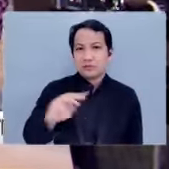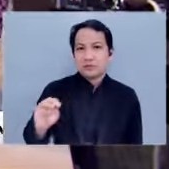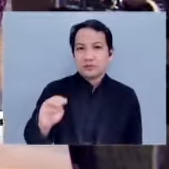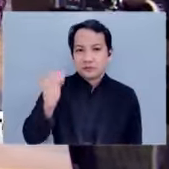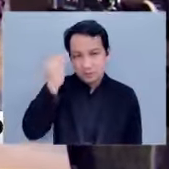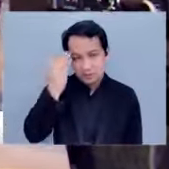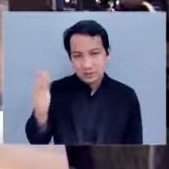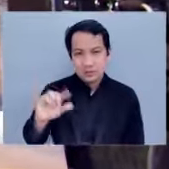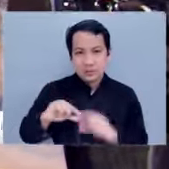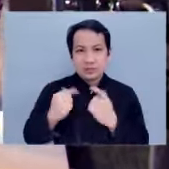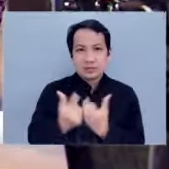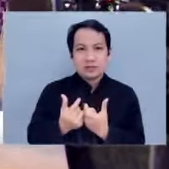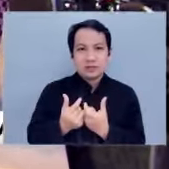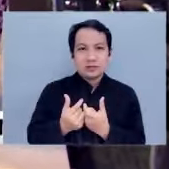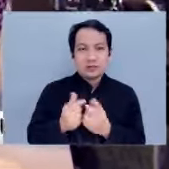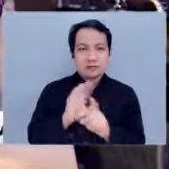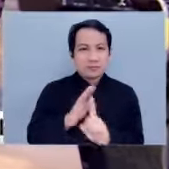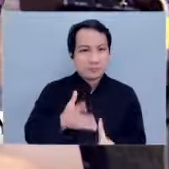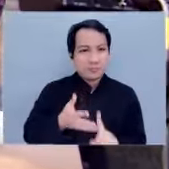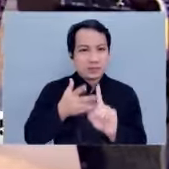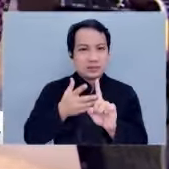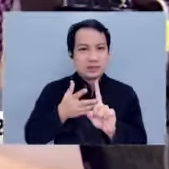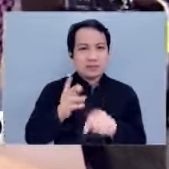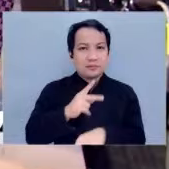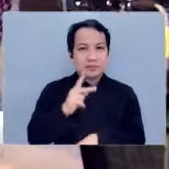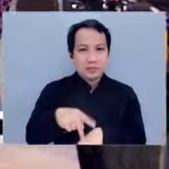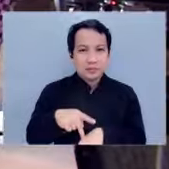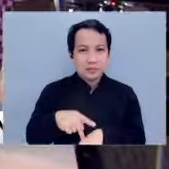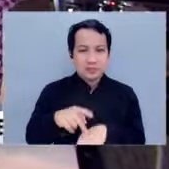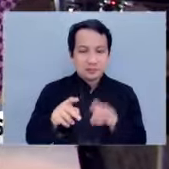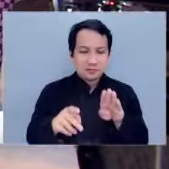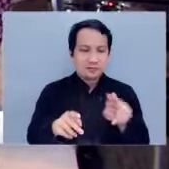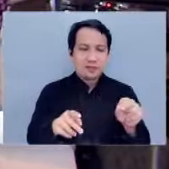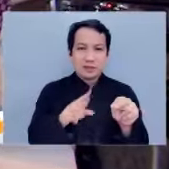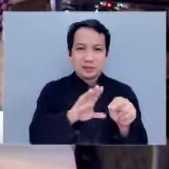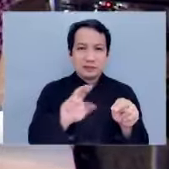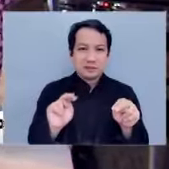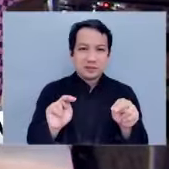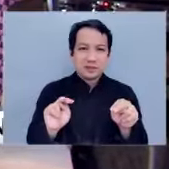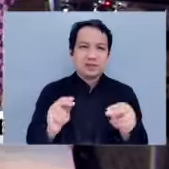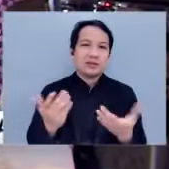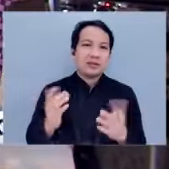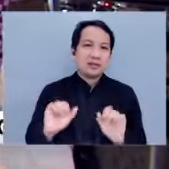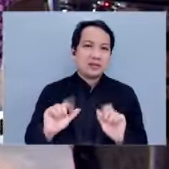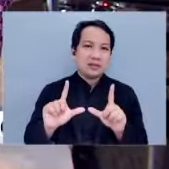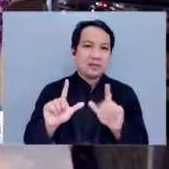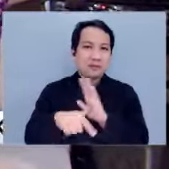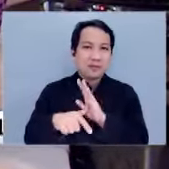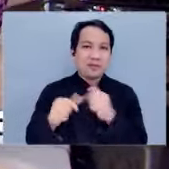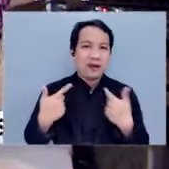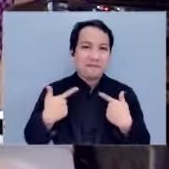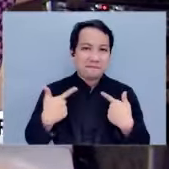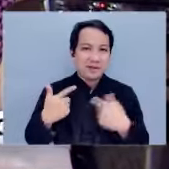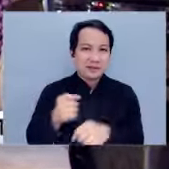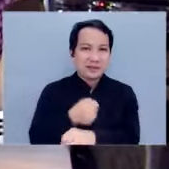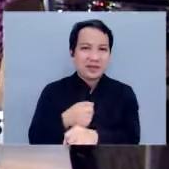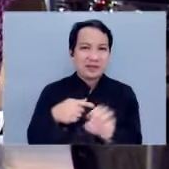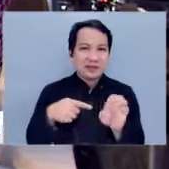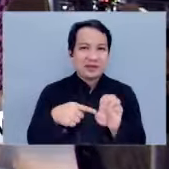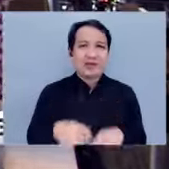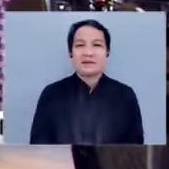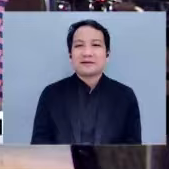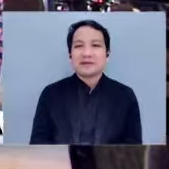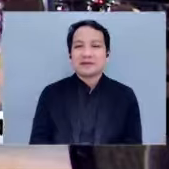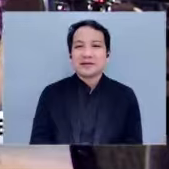Spotify Philippines Most Streamed Artist of 2023, Ben and Ben Live. Ayun! At syempre naman po sa